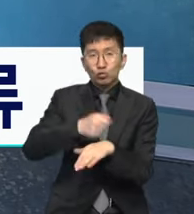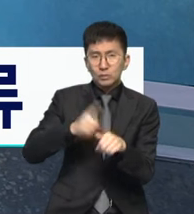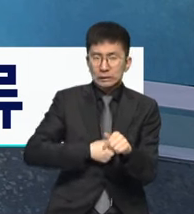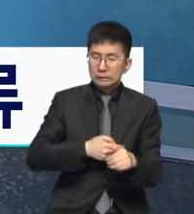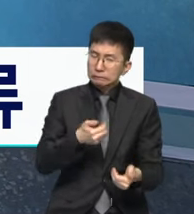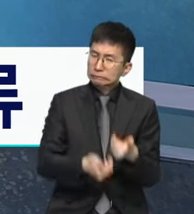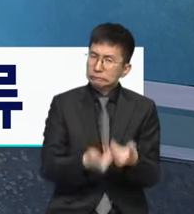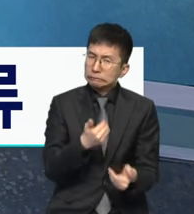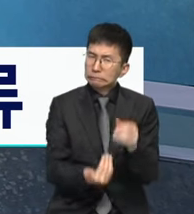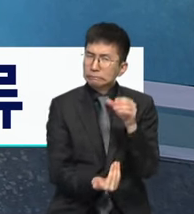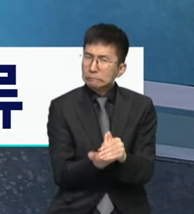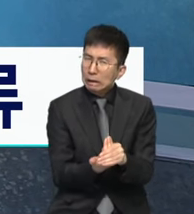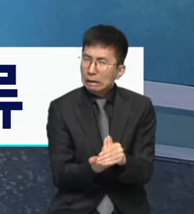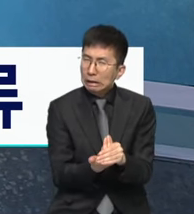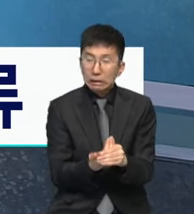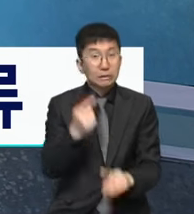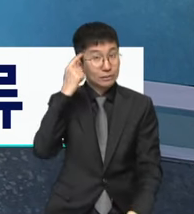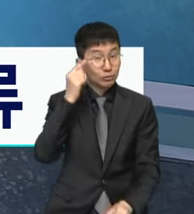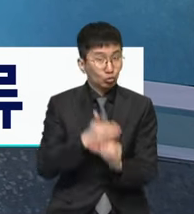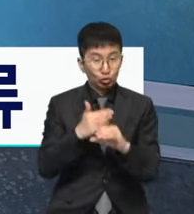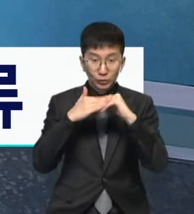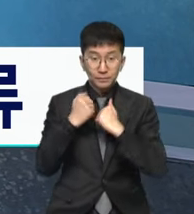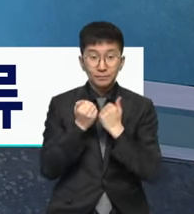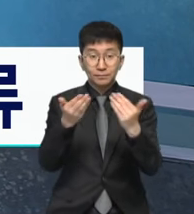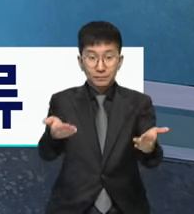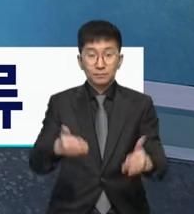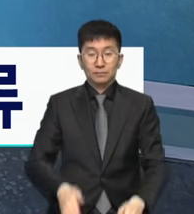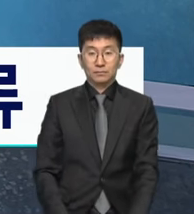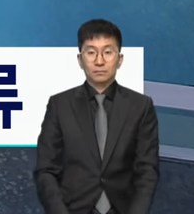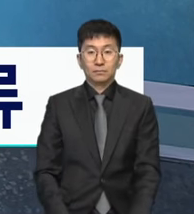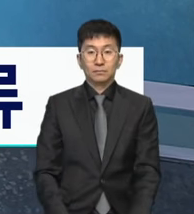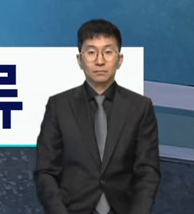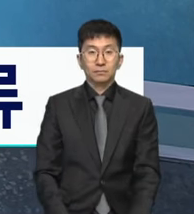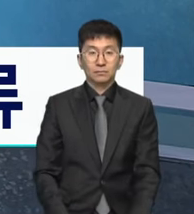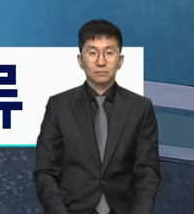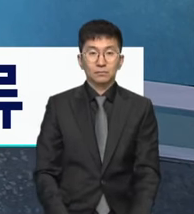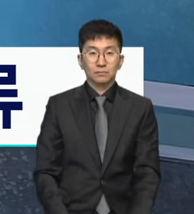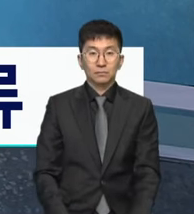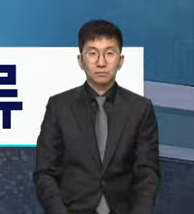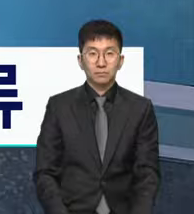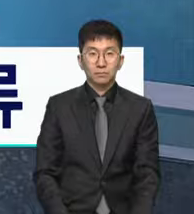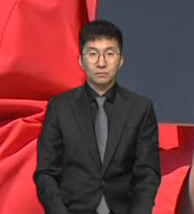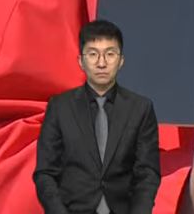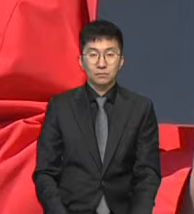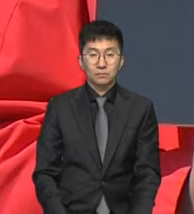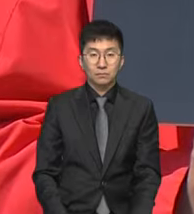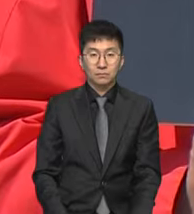연대에 균열이 생길 수 있다는 관측도 나오고 있습니다. 이어서 박찬근 기자입니다.